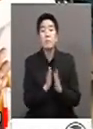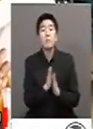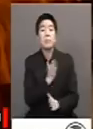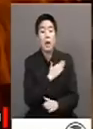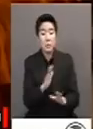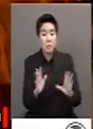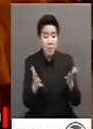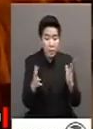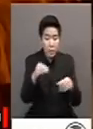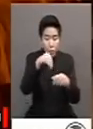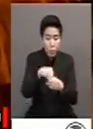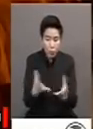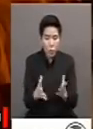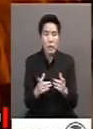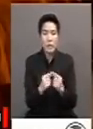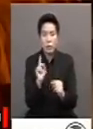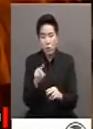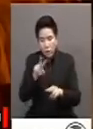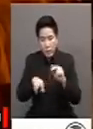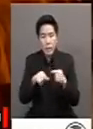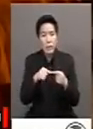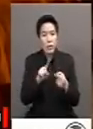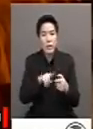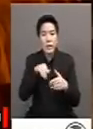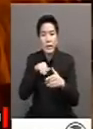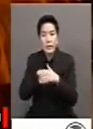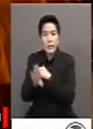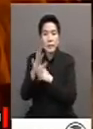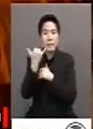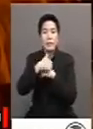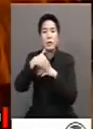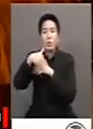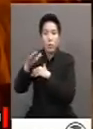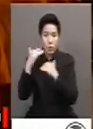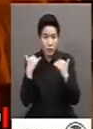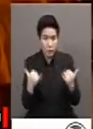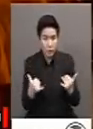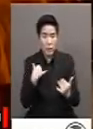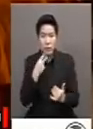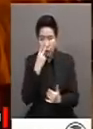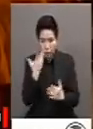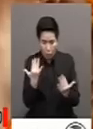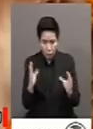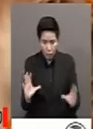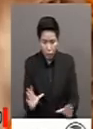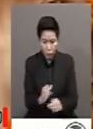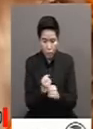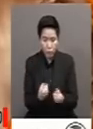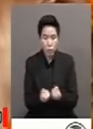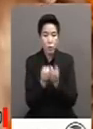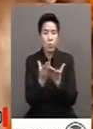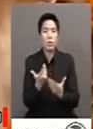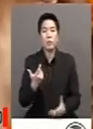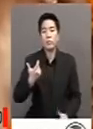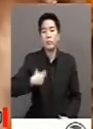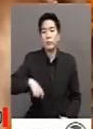ได้อยู่ในวัดอันนี้เป็นอย่างเรื่องหนึ่งฮะก็จะเข้าข่ายเป็นผู้ต้องหาหลบหนีคดีซึ่งตำรวจจะได้สรุปสำนวนส่งอัยการ